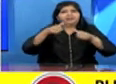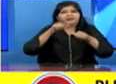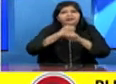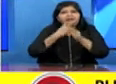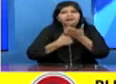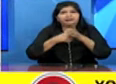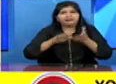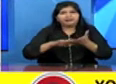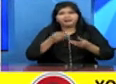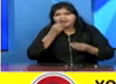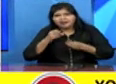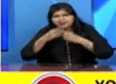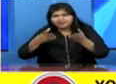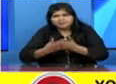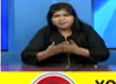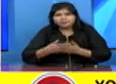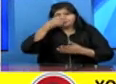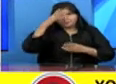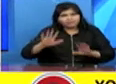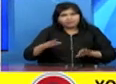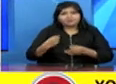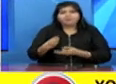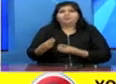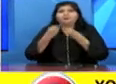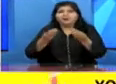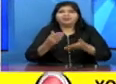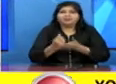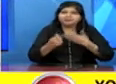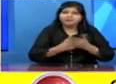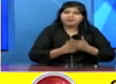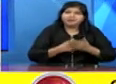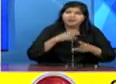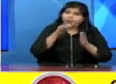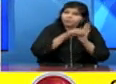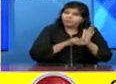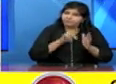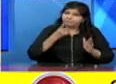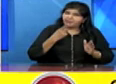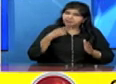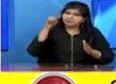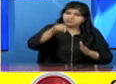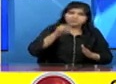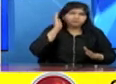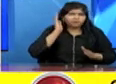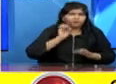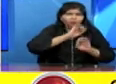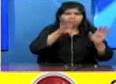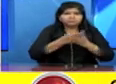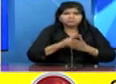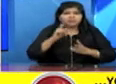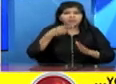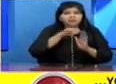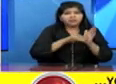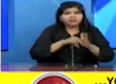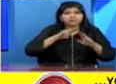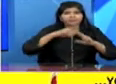जी कोई भूखा है तो उसको खाना खिलाइए, बिल्कुल गरीब बिल्कुल की जी। चिंता कीजिए और नियमों का लोग पालन करें। लोगों को समझाइए कि आपका